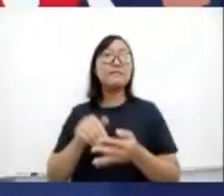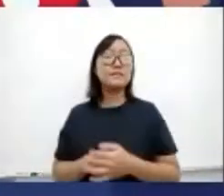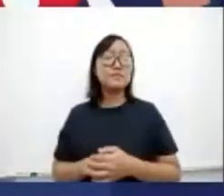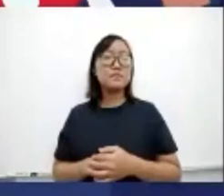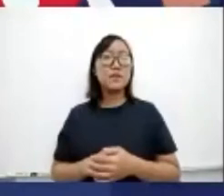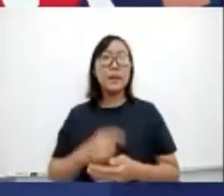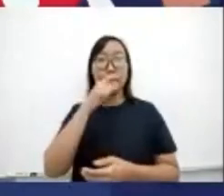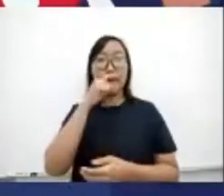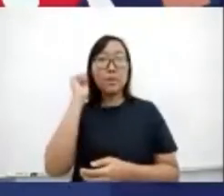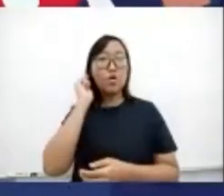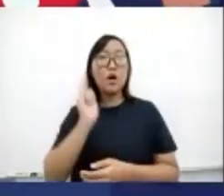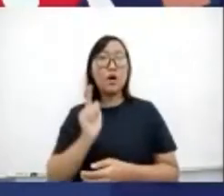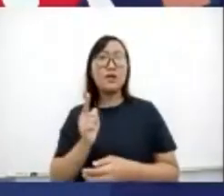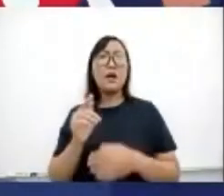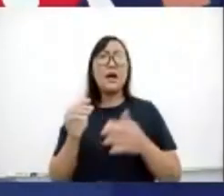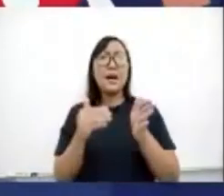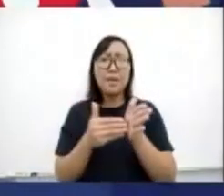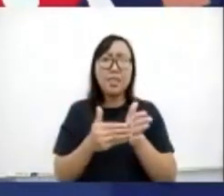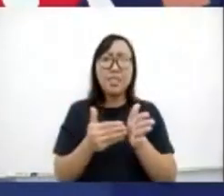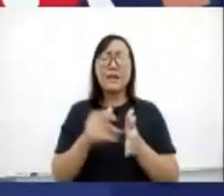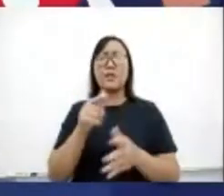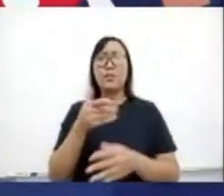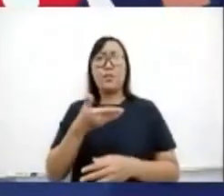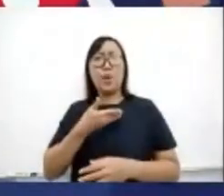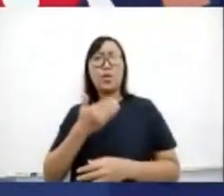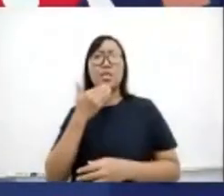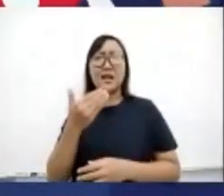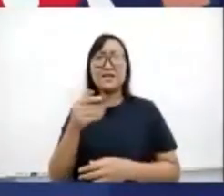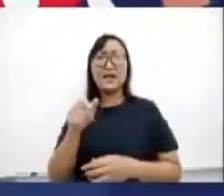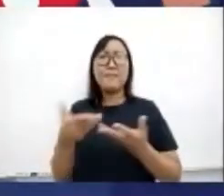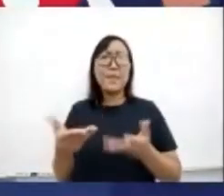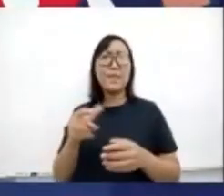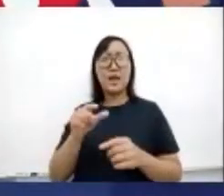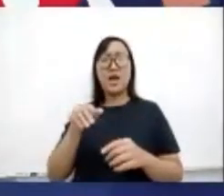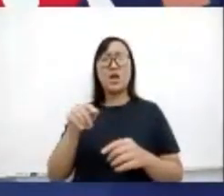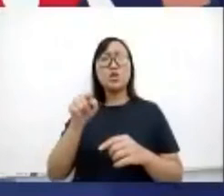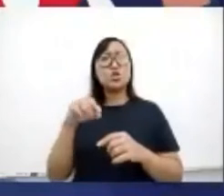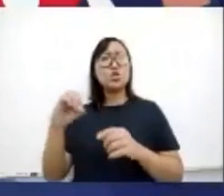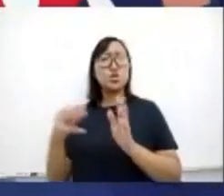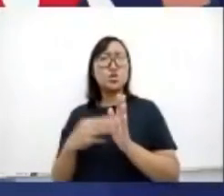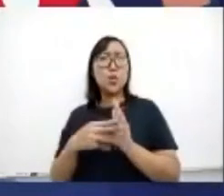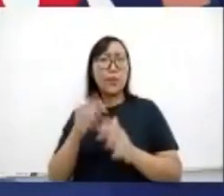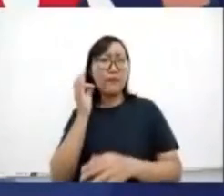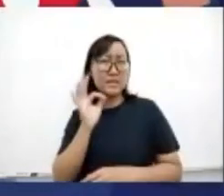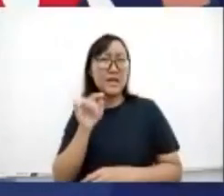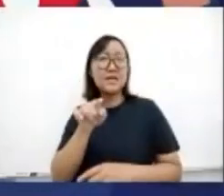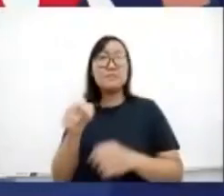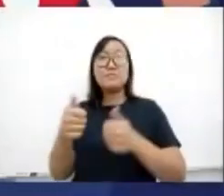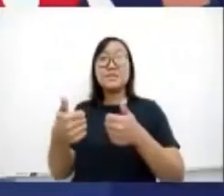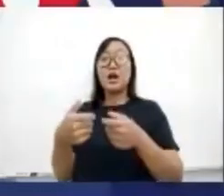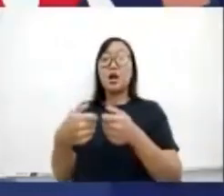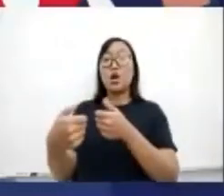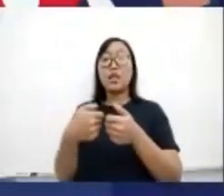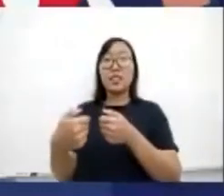memiliki kendala teknis atau memiliki pertanyaan seputar penggunaan fitur Zoom bapak ibu dapat menghubungi panitia melalui WhatsApp pada